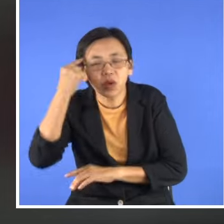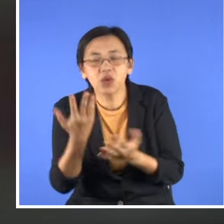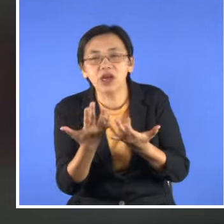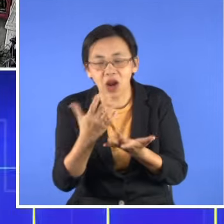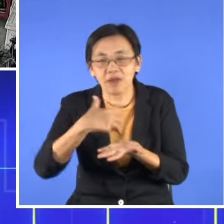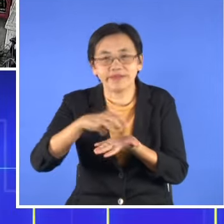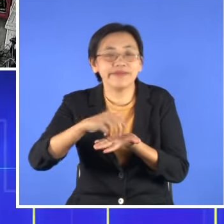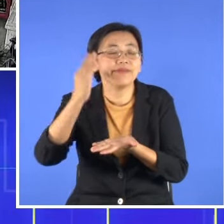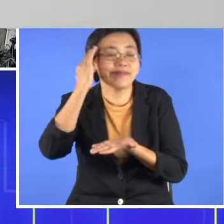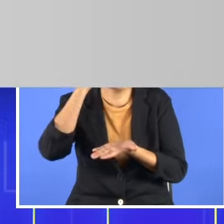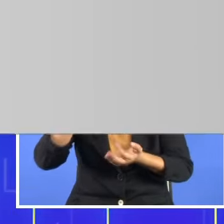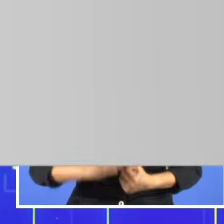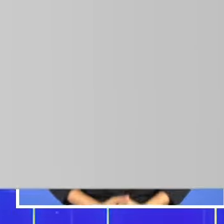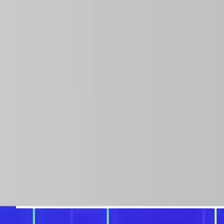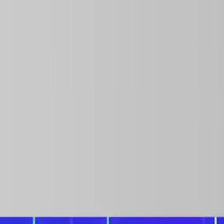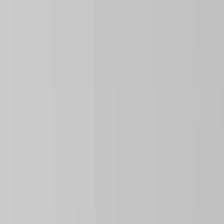ล่ะ